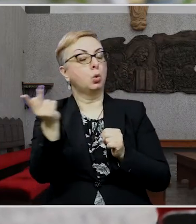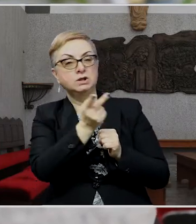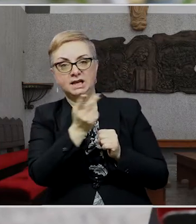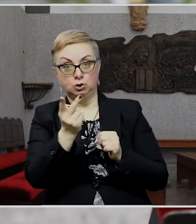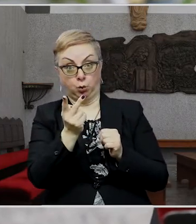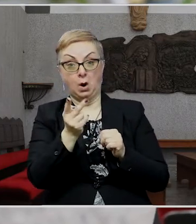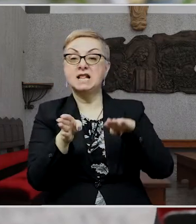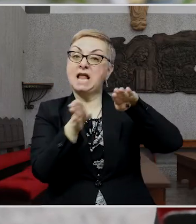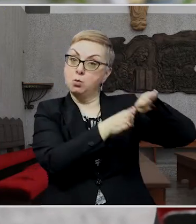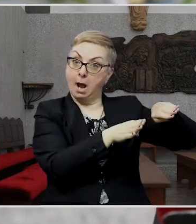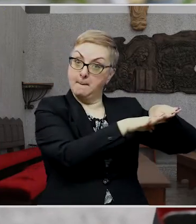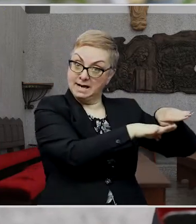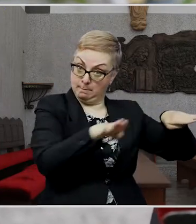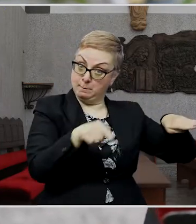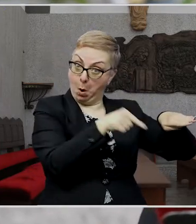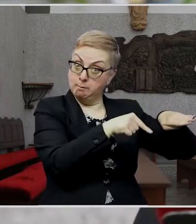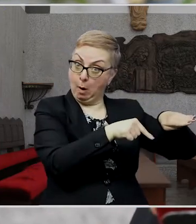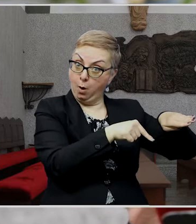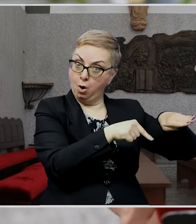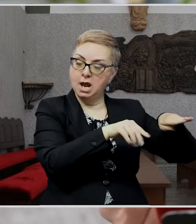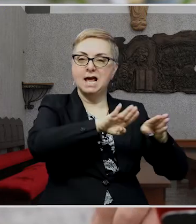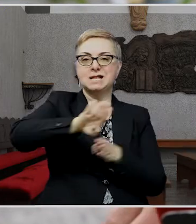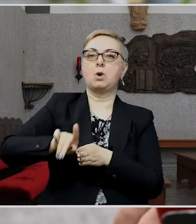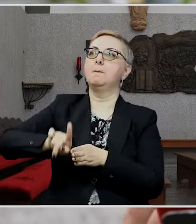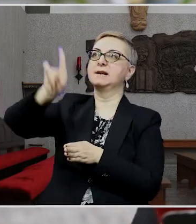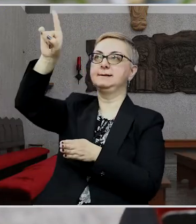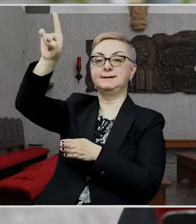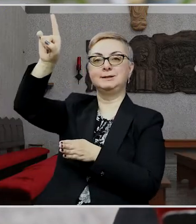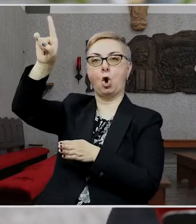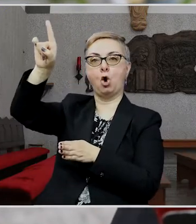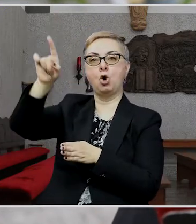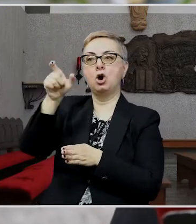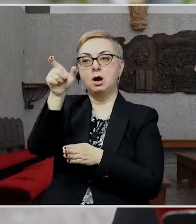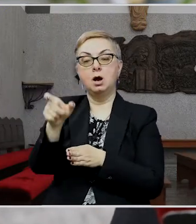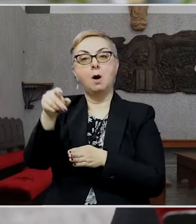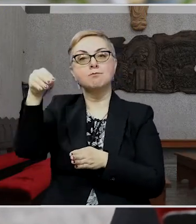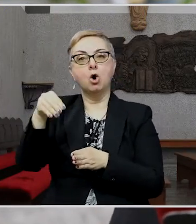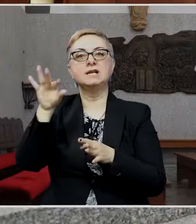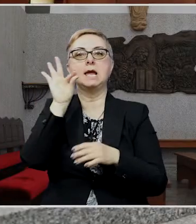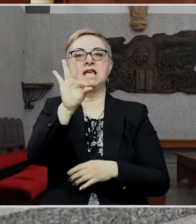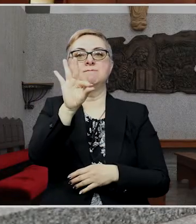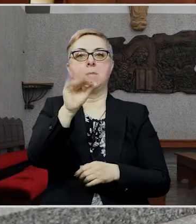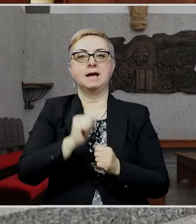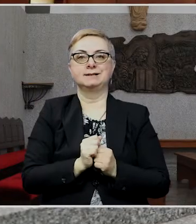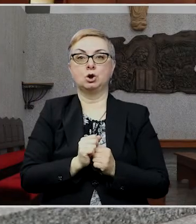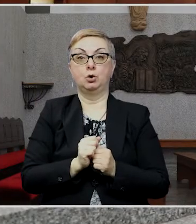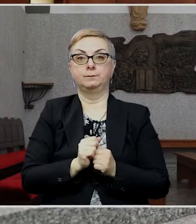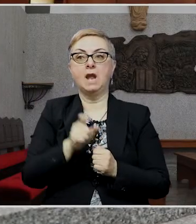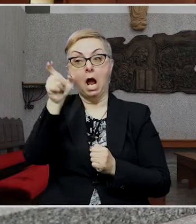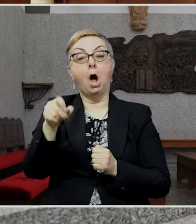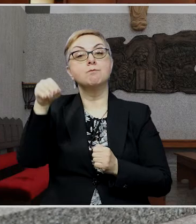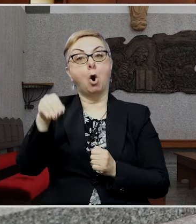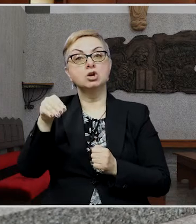da una parte il popolo da una parte dio e lui è nel mezzo mosè